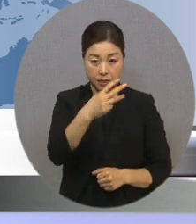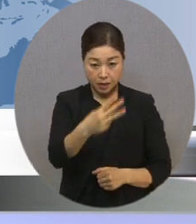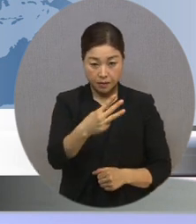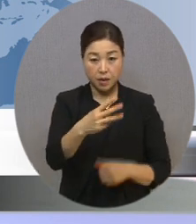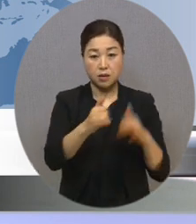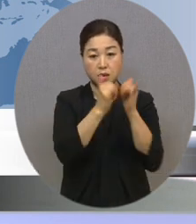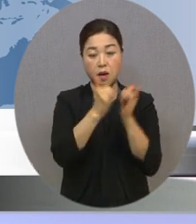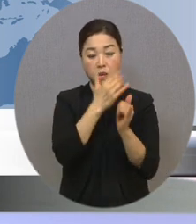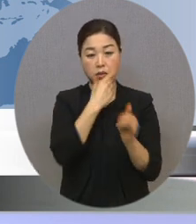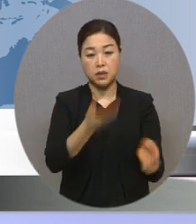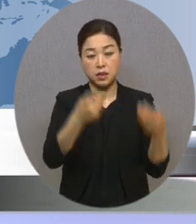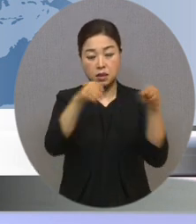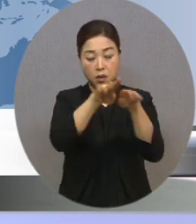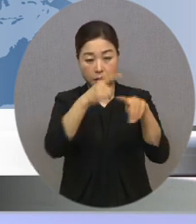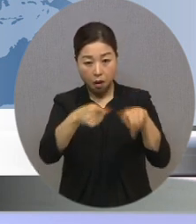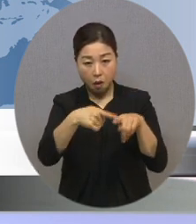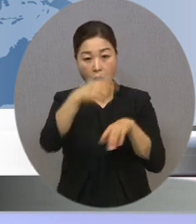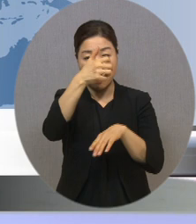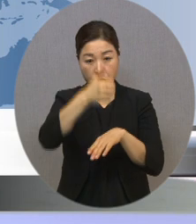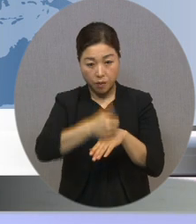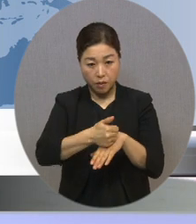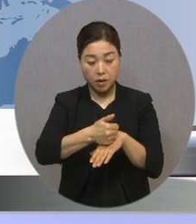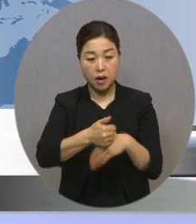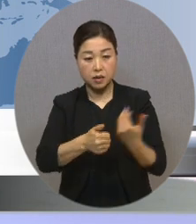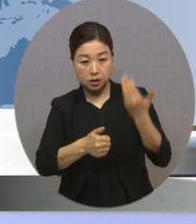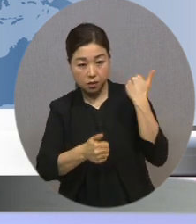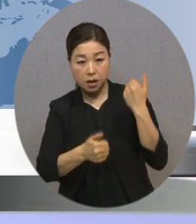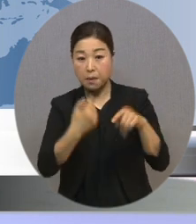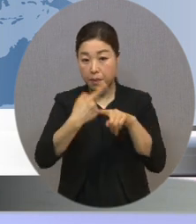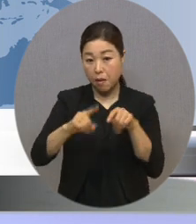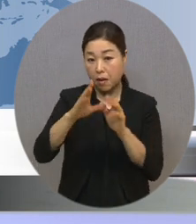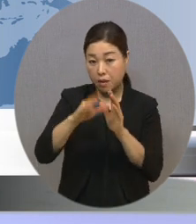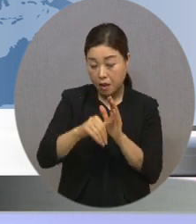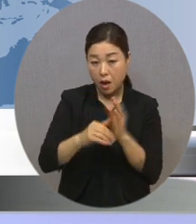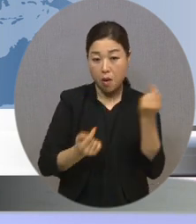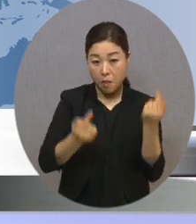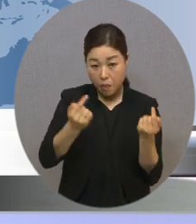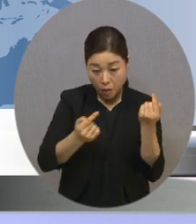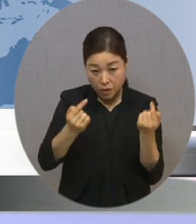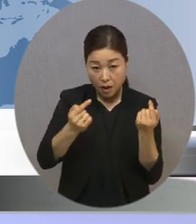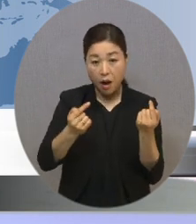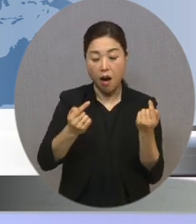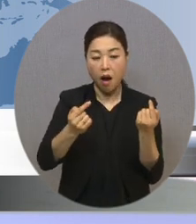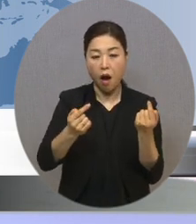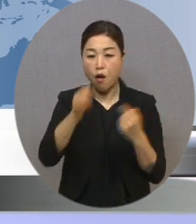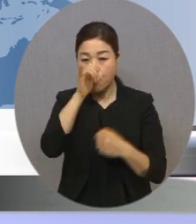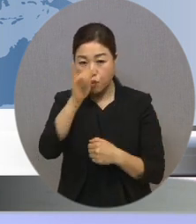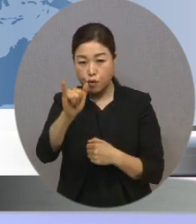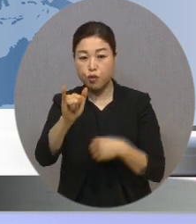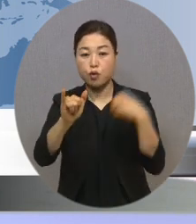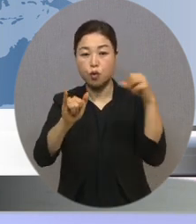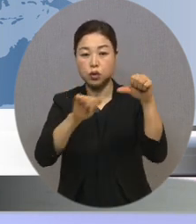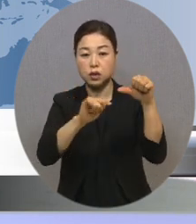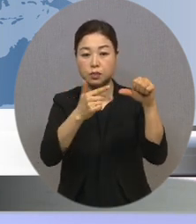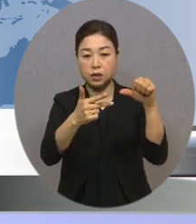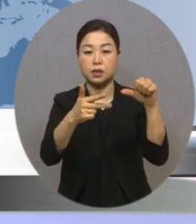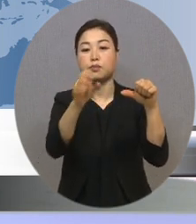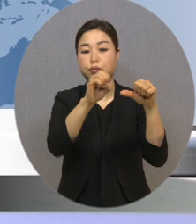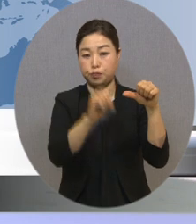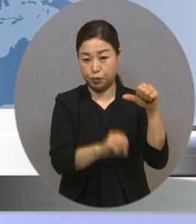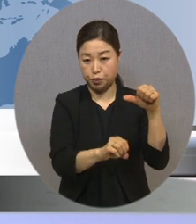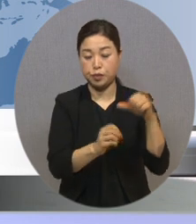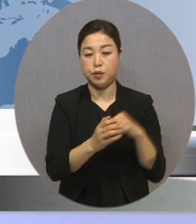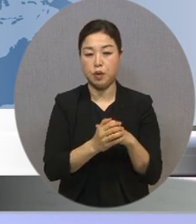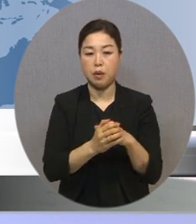2023년도 사회복지시설 평가 결과 정기 평가 때보다 우수시설은 5.7%포인트 증가하고